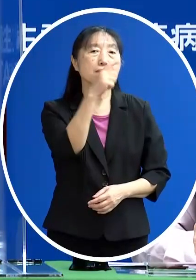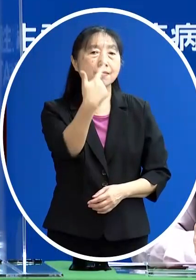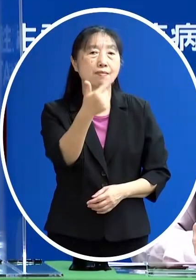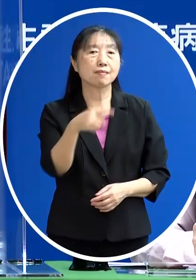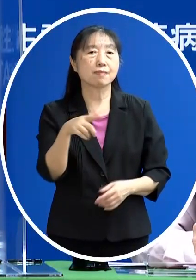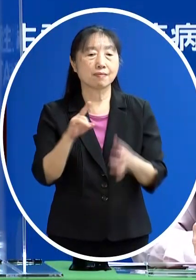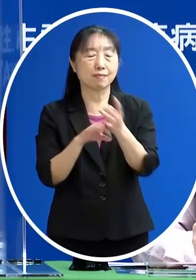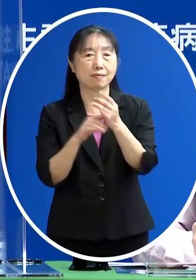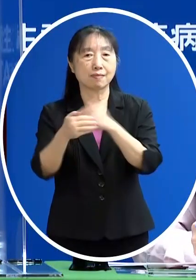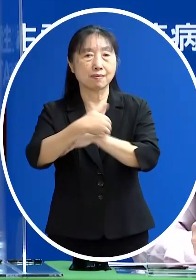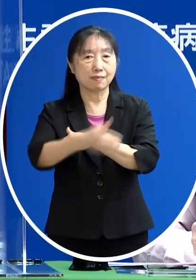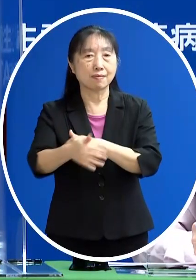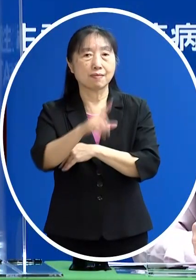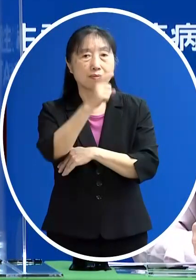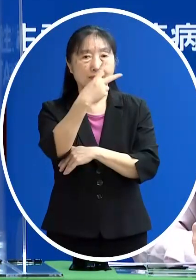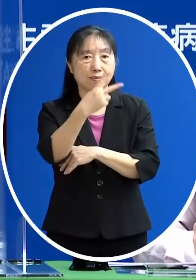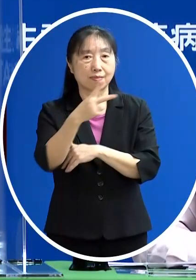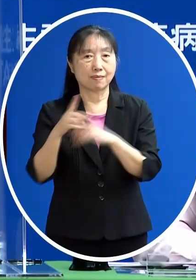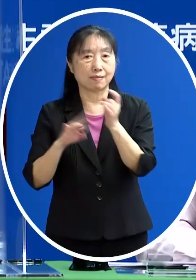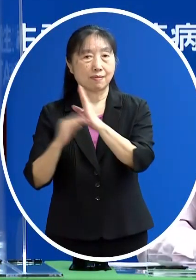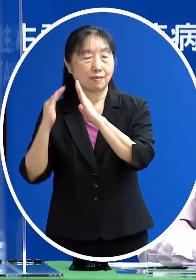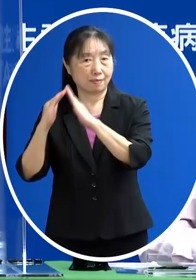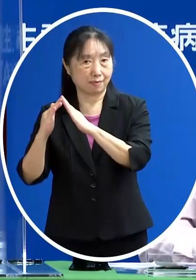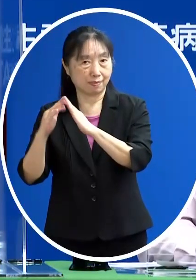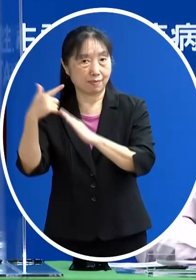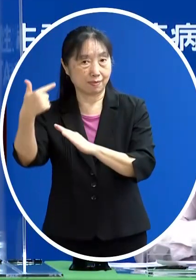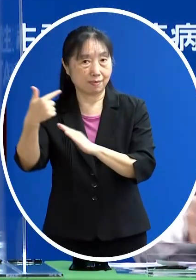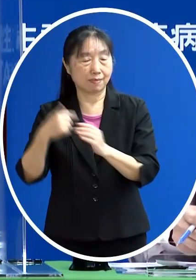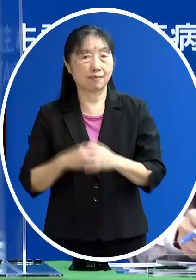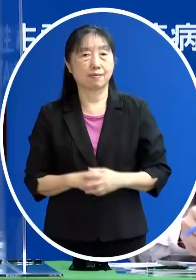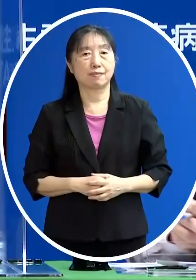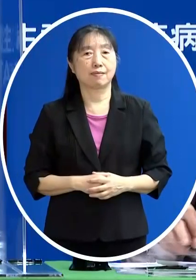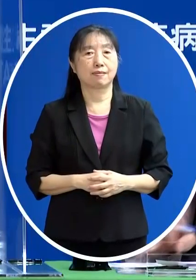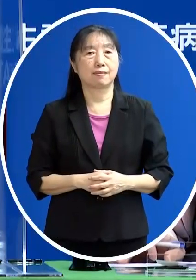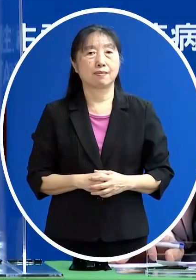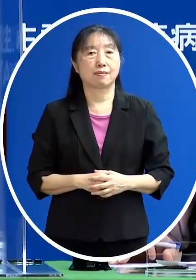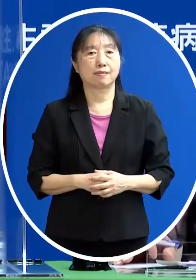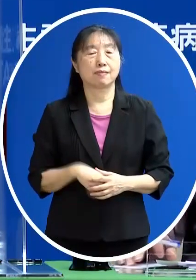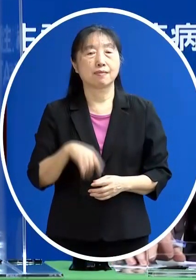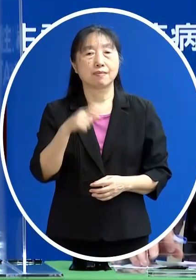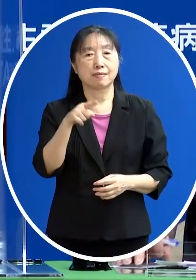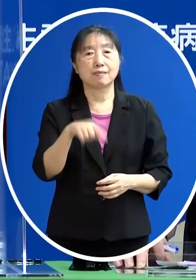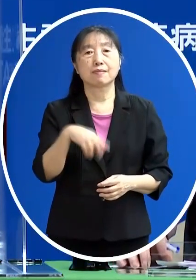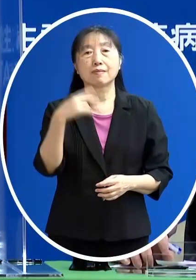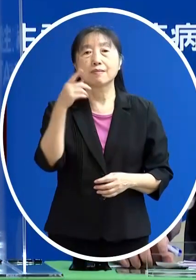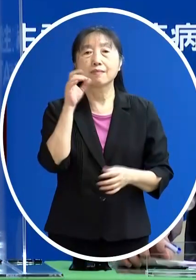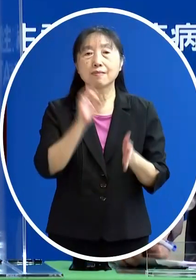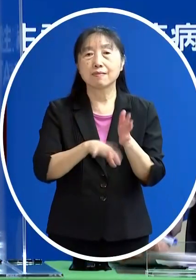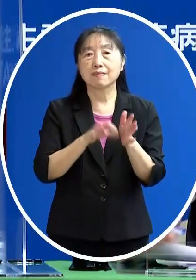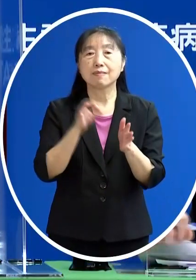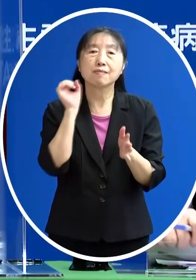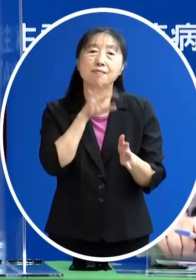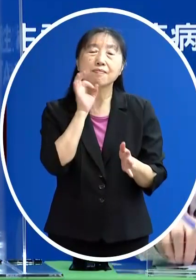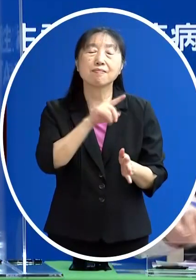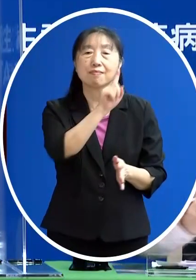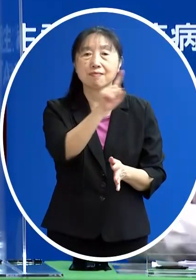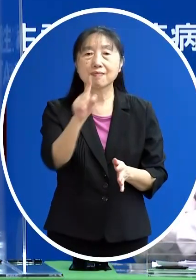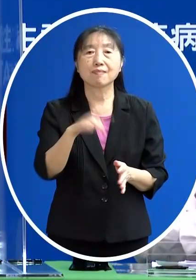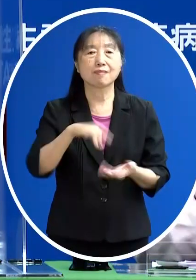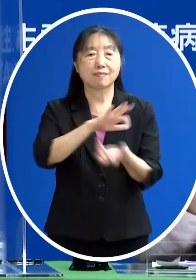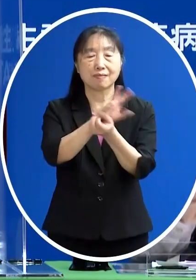例，新竹县12例，新竹市6例，苗栗县1例，彰化县2例，云林县1